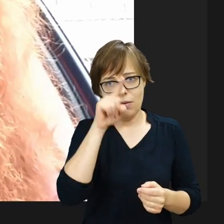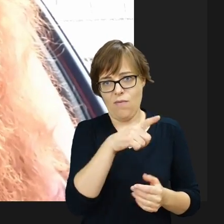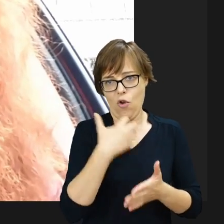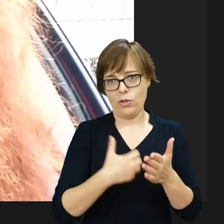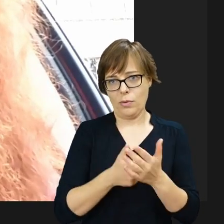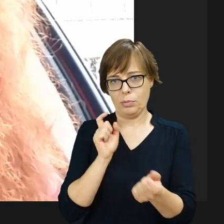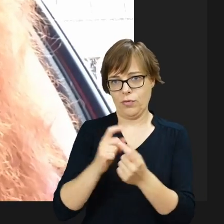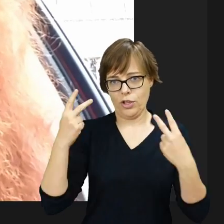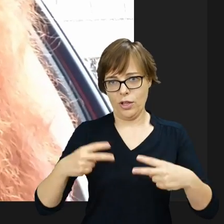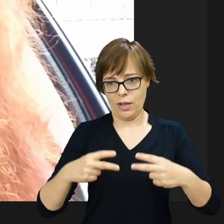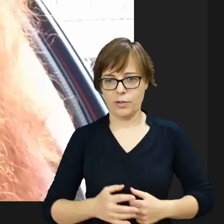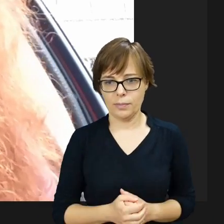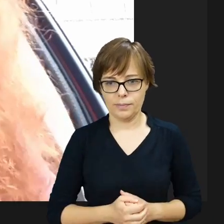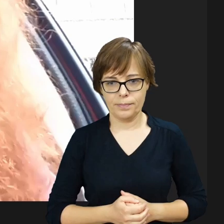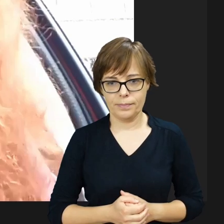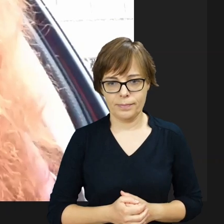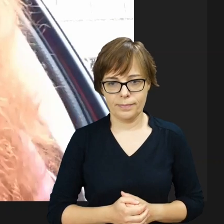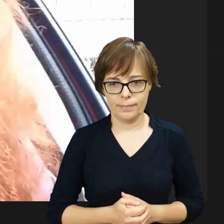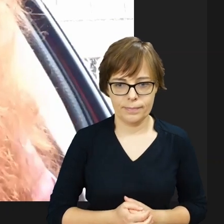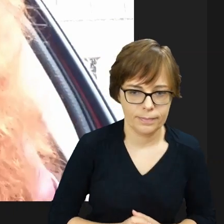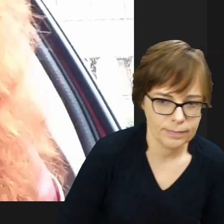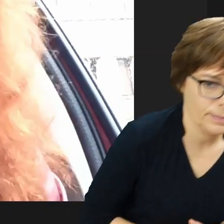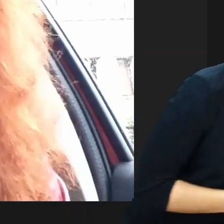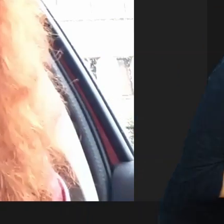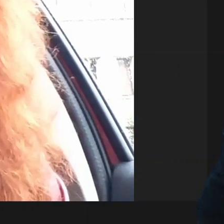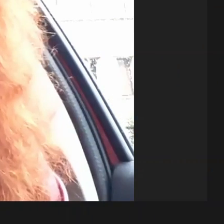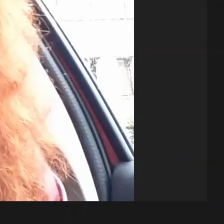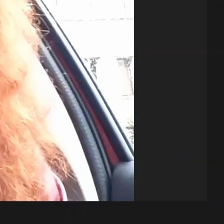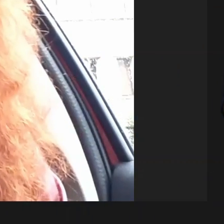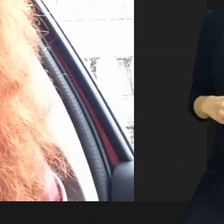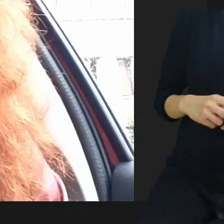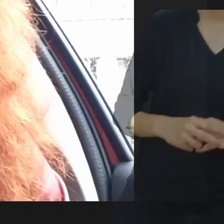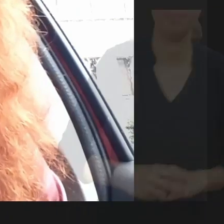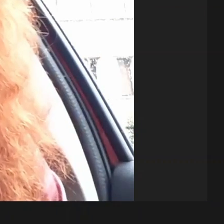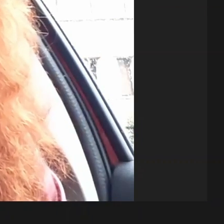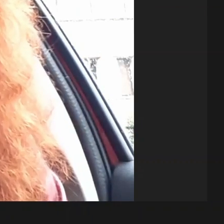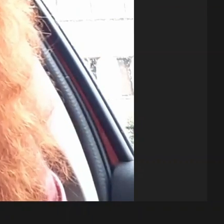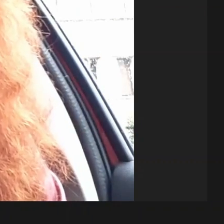sprawa, z którą borykam się teraz już przed NSA,